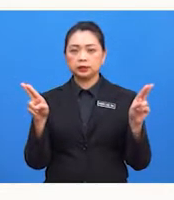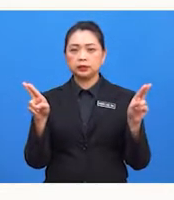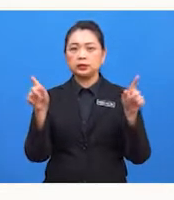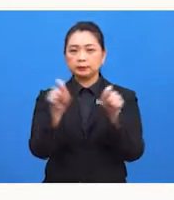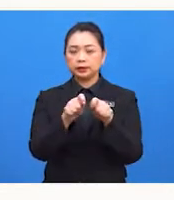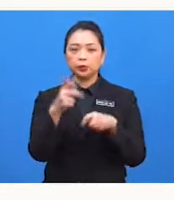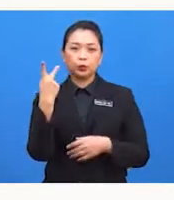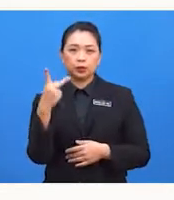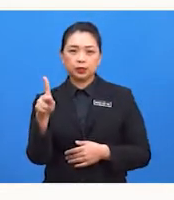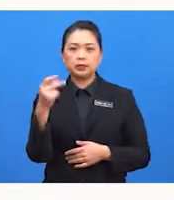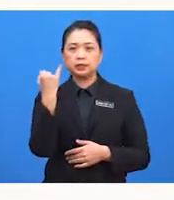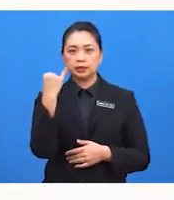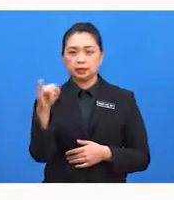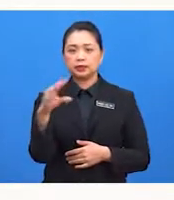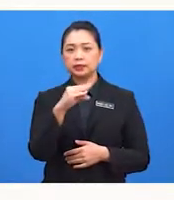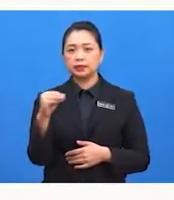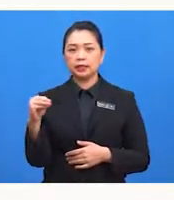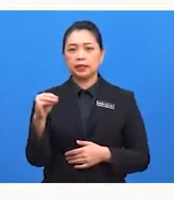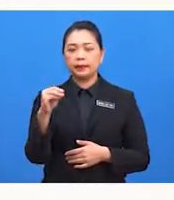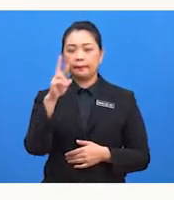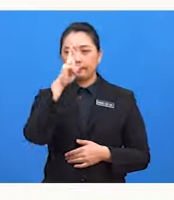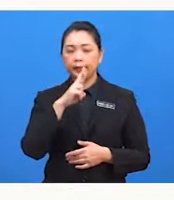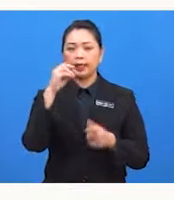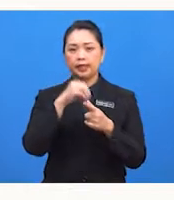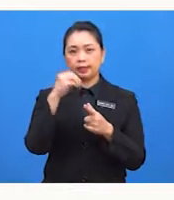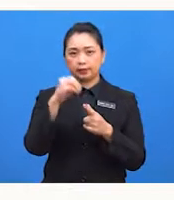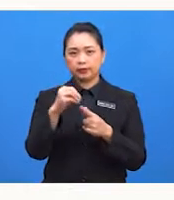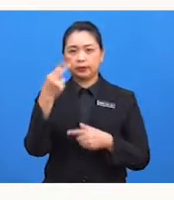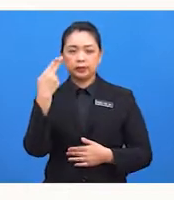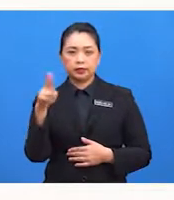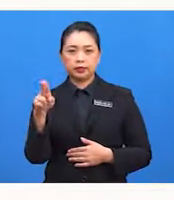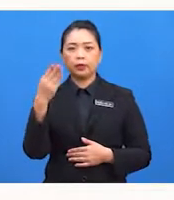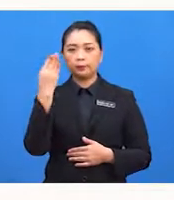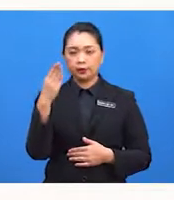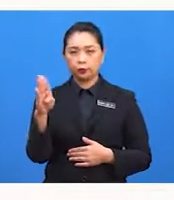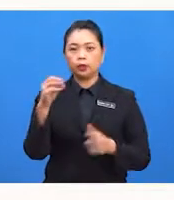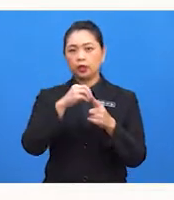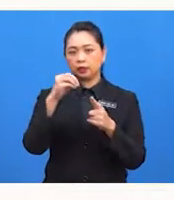merah atau hijau, biru dan ungu.